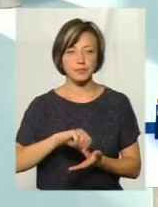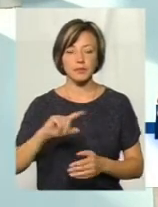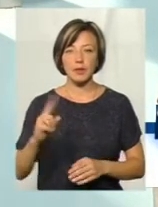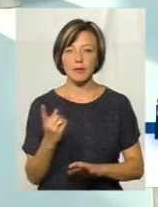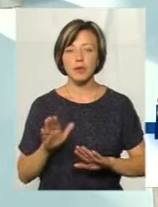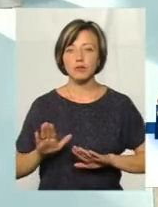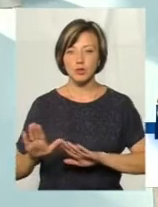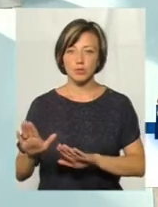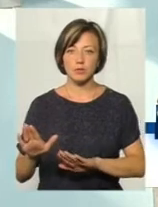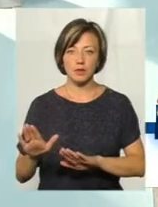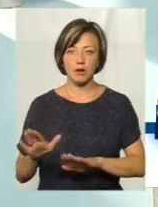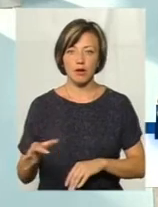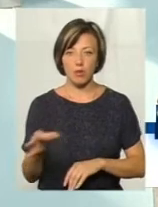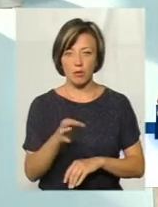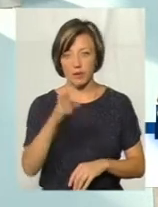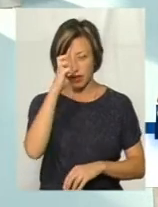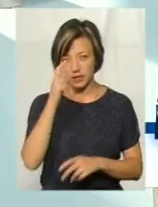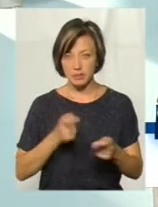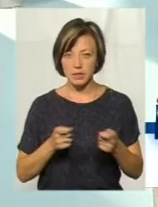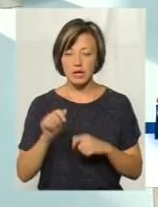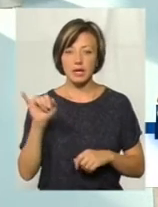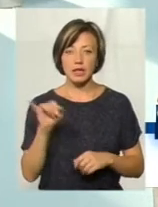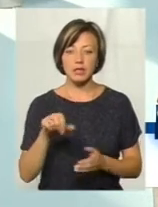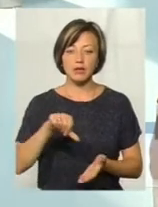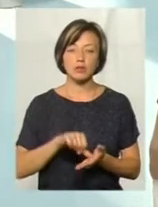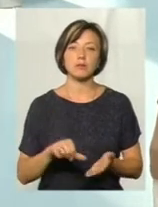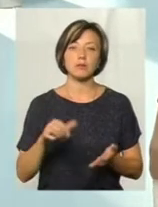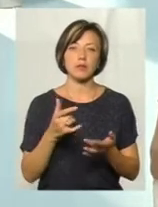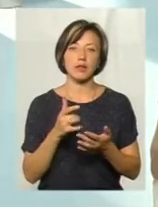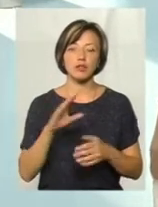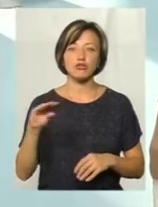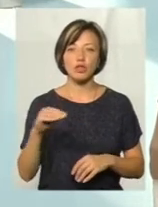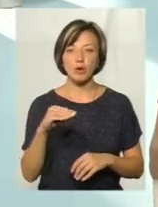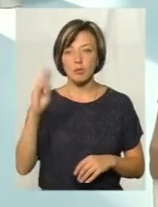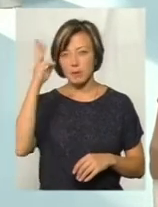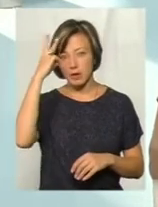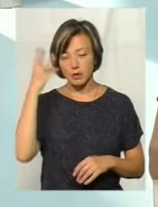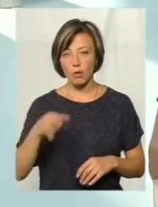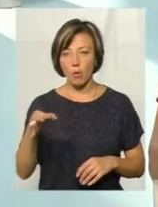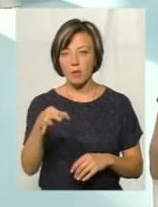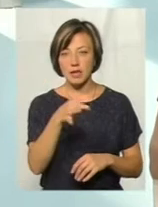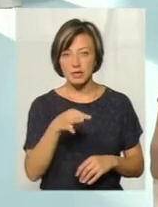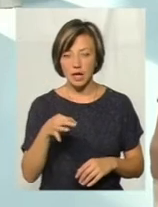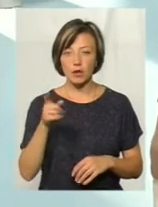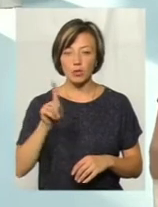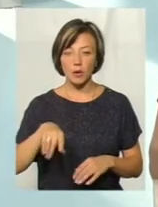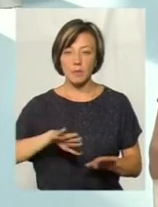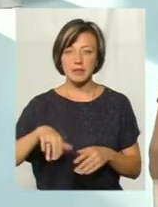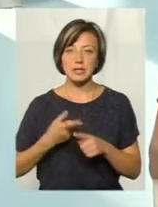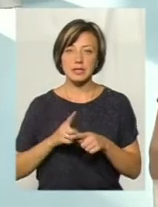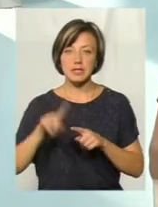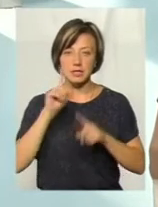заступника голови облдержадміністрації, і за участю і представників навіть Житомирської, Хмельницької областей, то після цих засідань